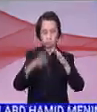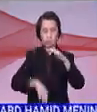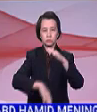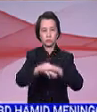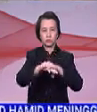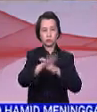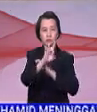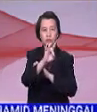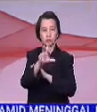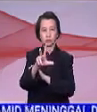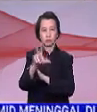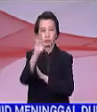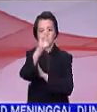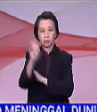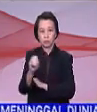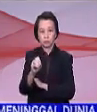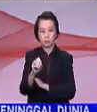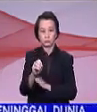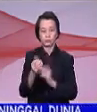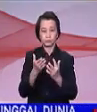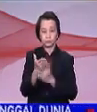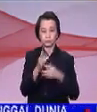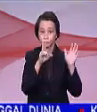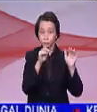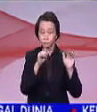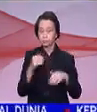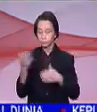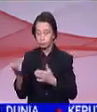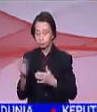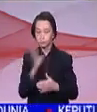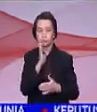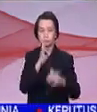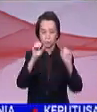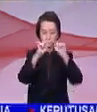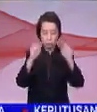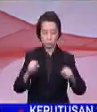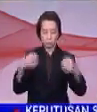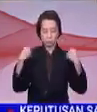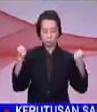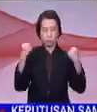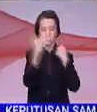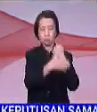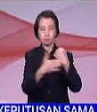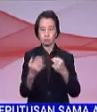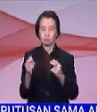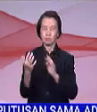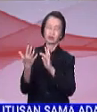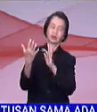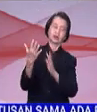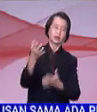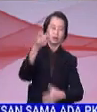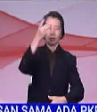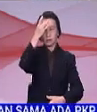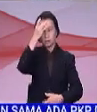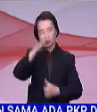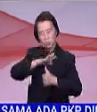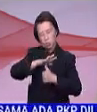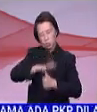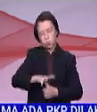mencapai 83%. Menerusi laman Twitternya, beliau mengakui sistem kesihatan negara menghadapi tekanan amat